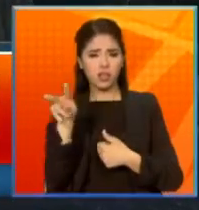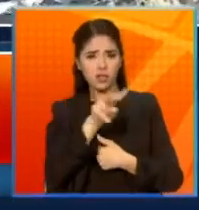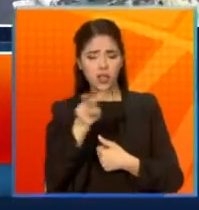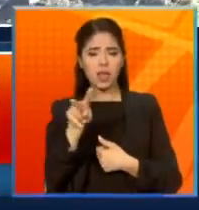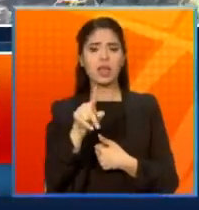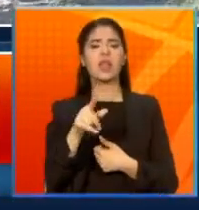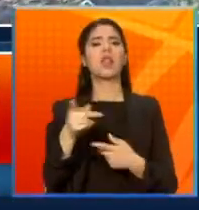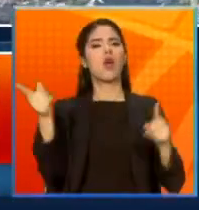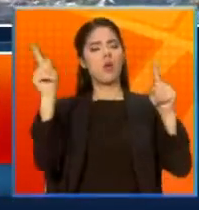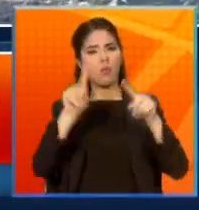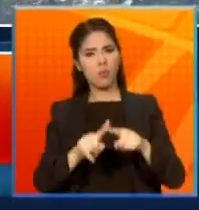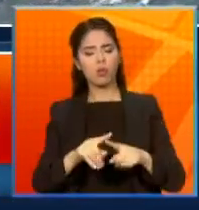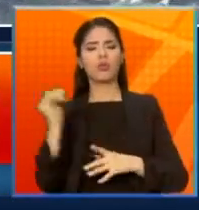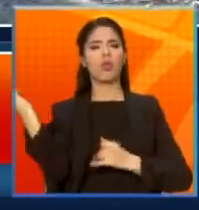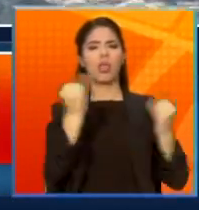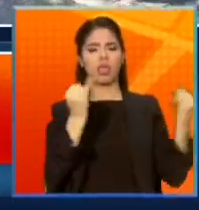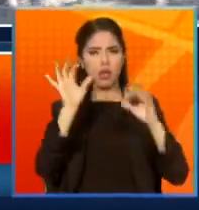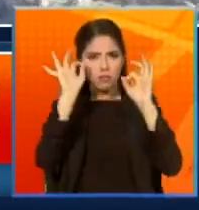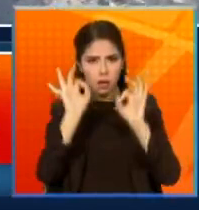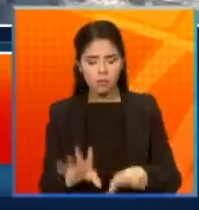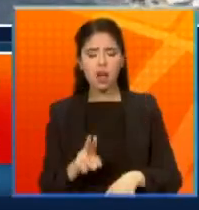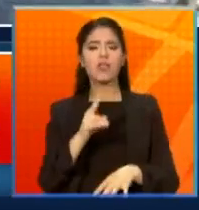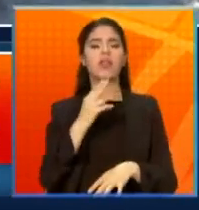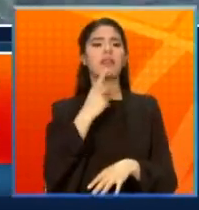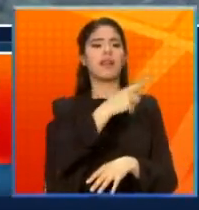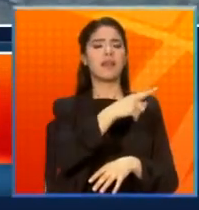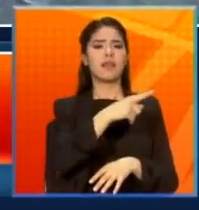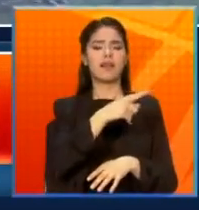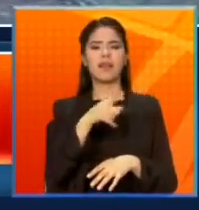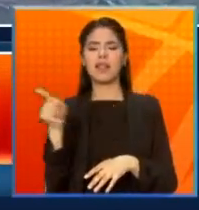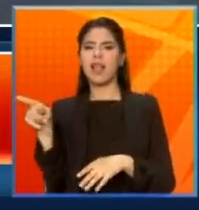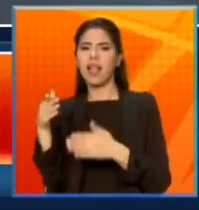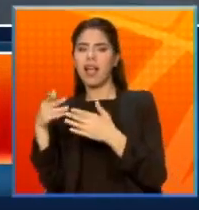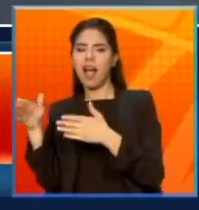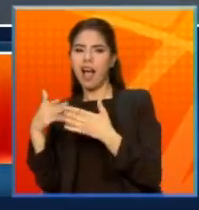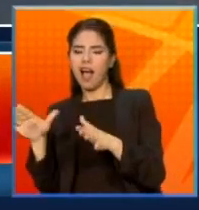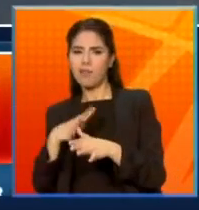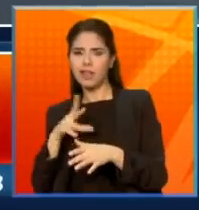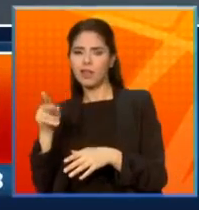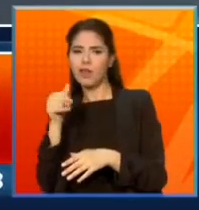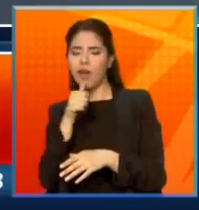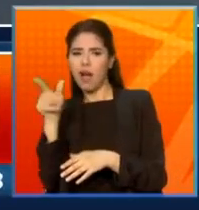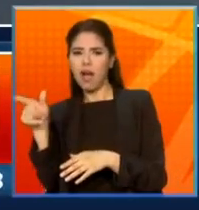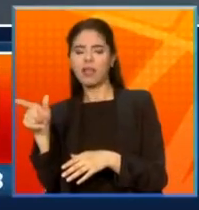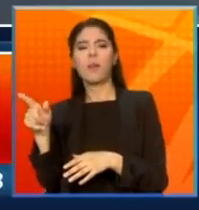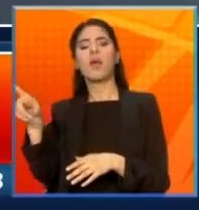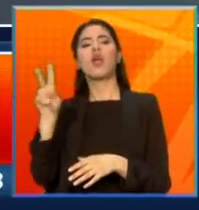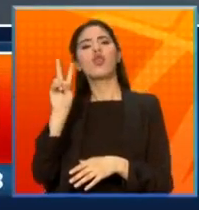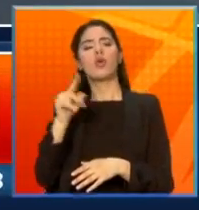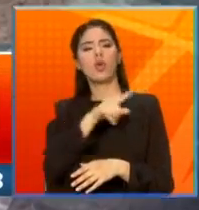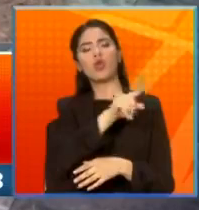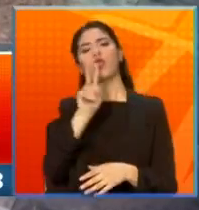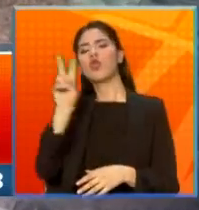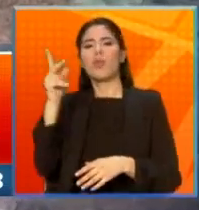kent ormanında buluştu. Aralarında tartışma çıktı. Genç kız ayrılmak isteyen nişanlısına sana sürprizim var, gözlerini kapat dedi.